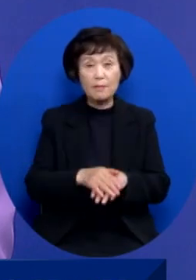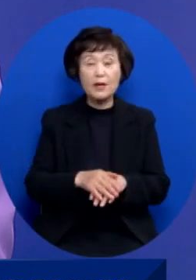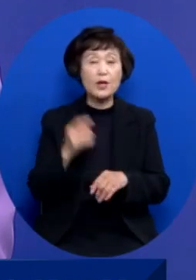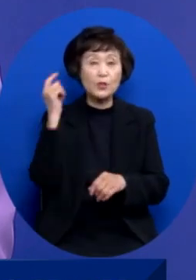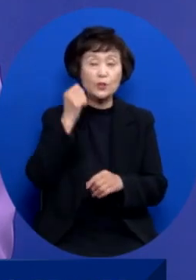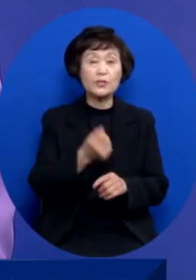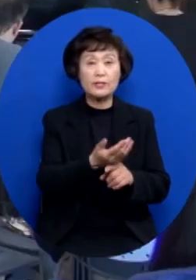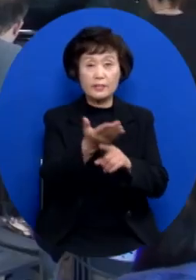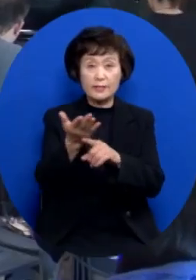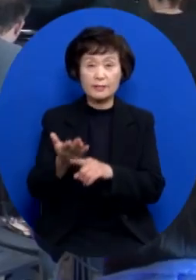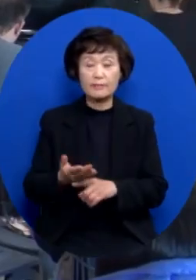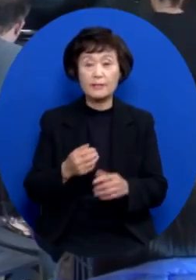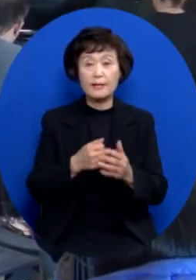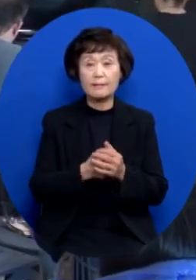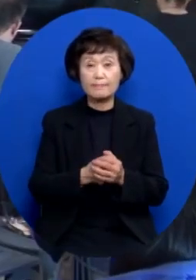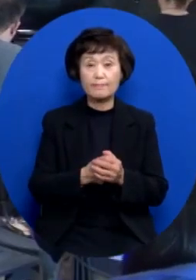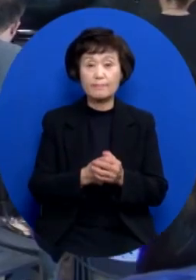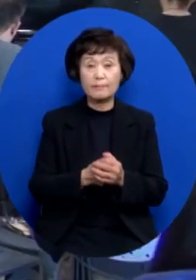전해드립니다.